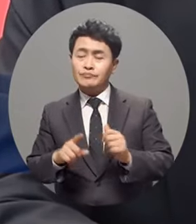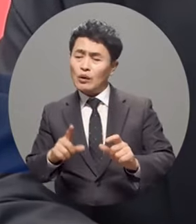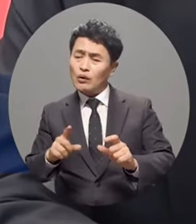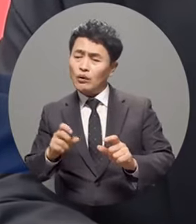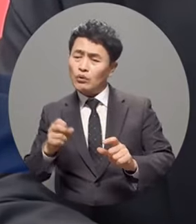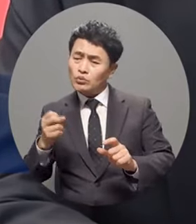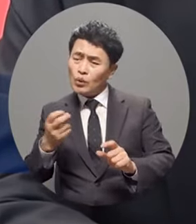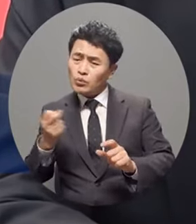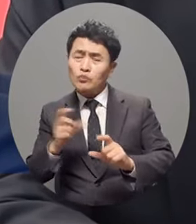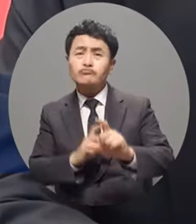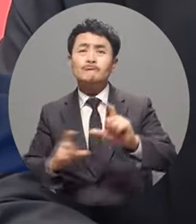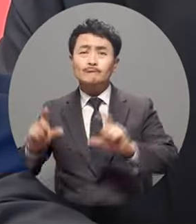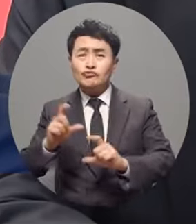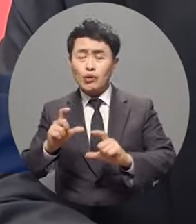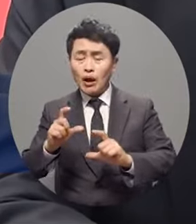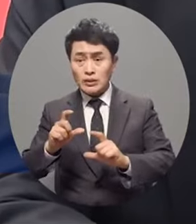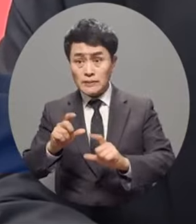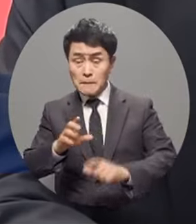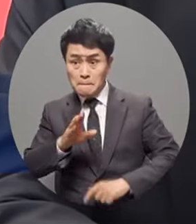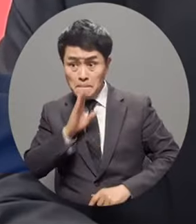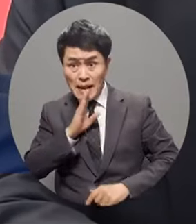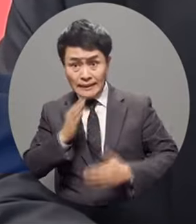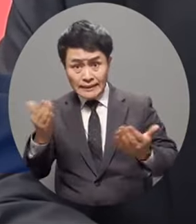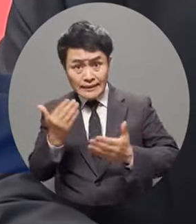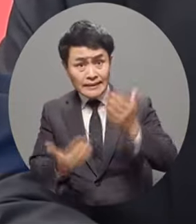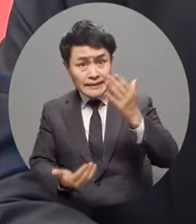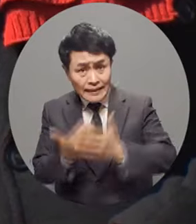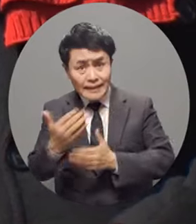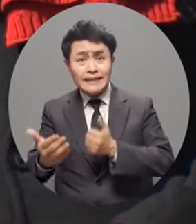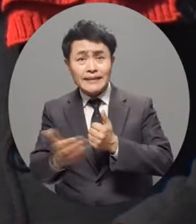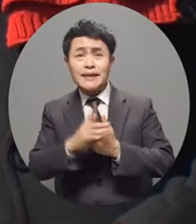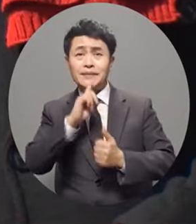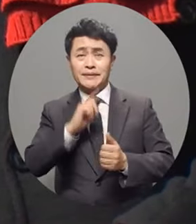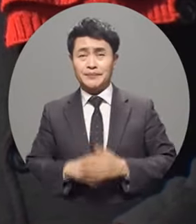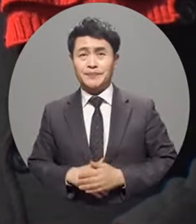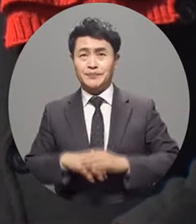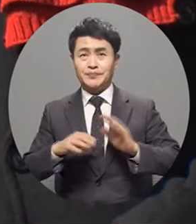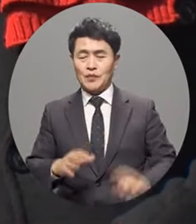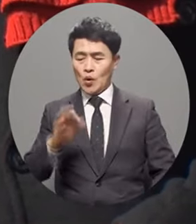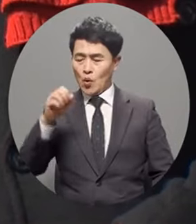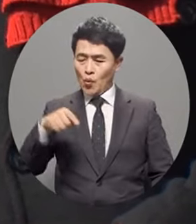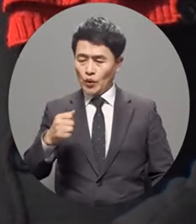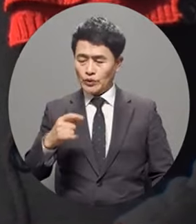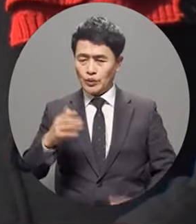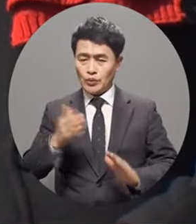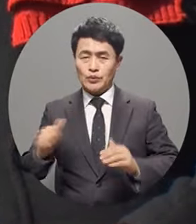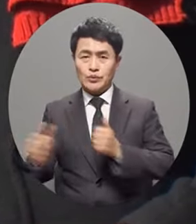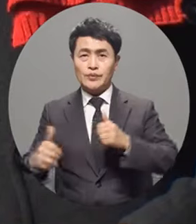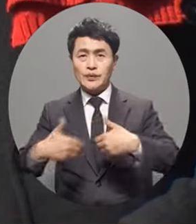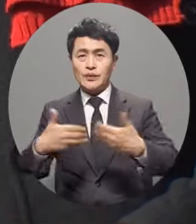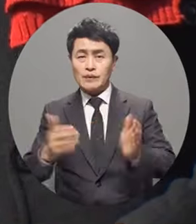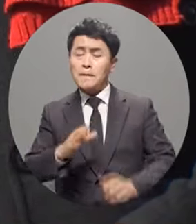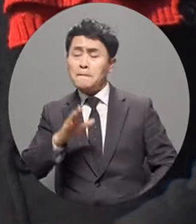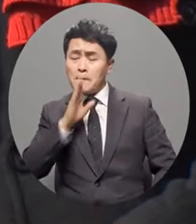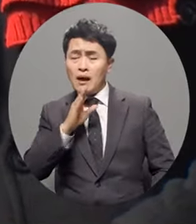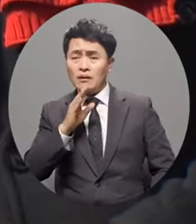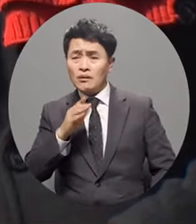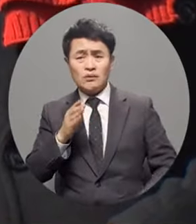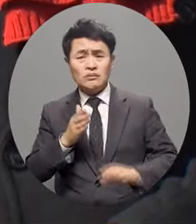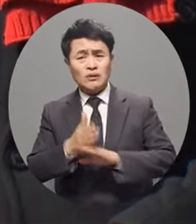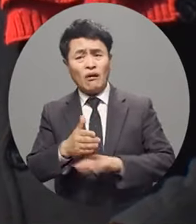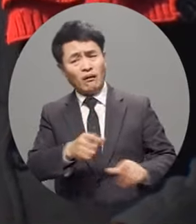추가적인 사실이 계속 또 올라오기 때문에 그런 것 같습니다. 원희룡 공동선대위원장은 당연하고 더 늦으면